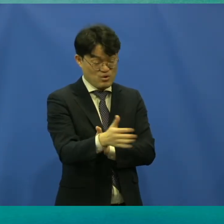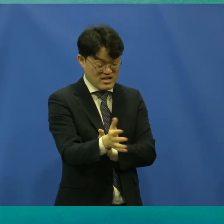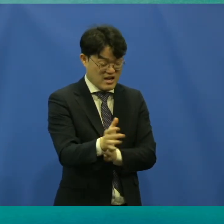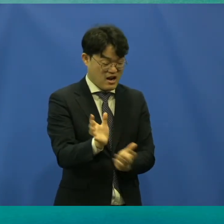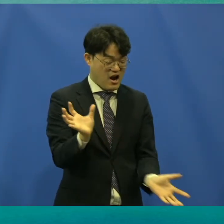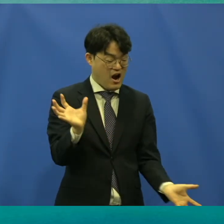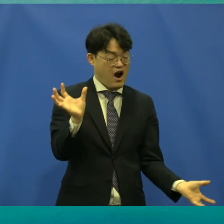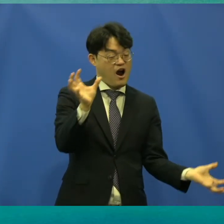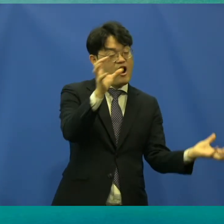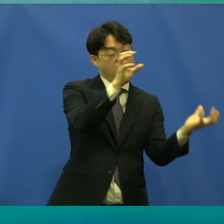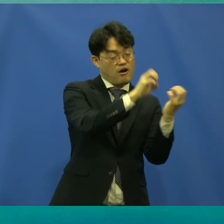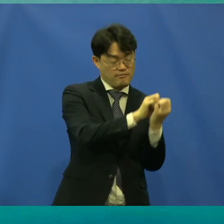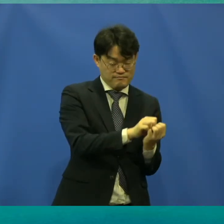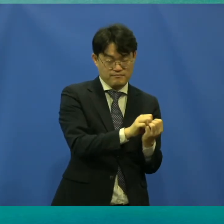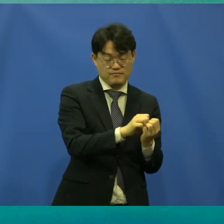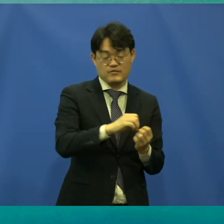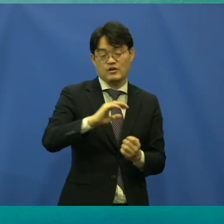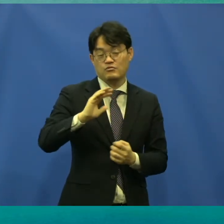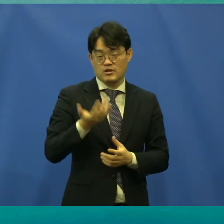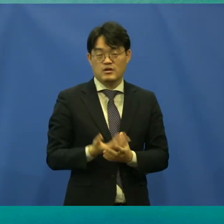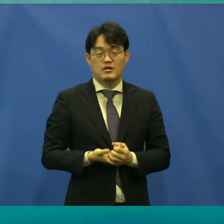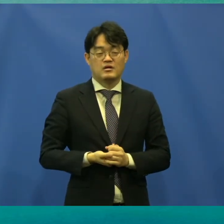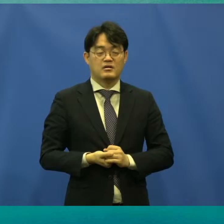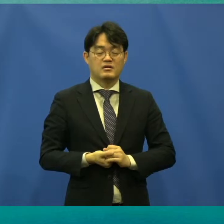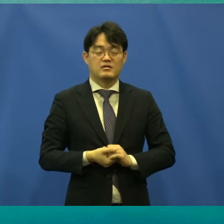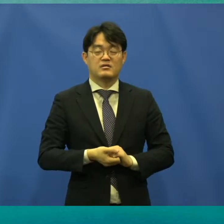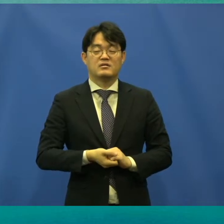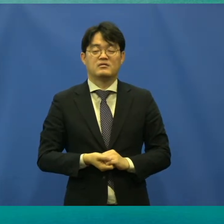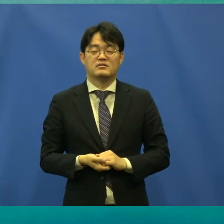요나가 바다에 던져짐으로 스토리는 끝이어야 되죠.